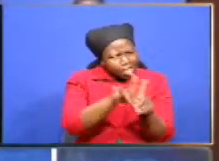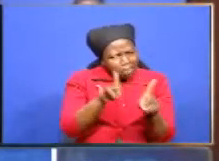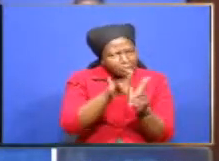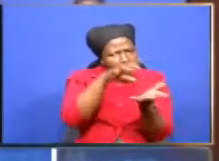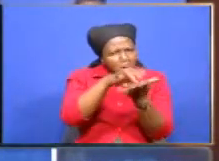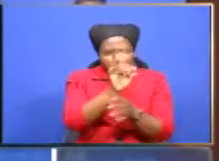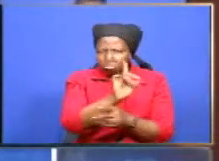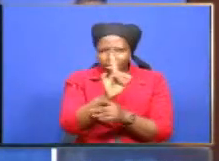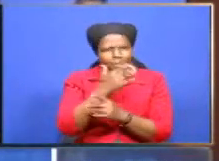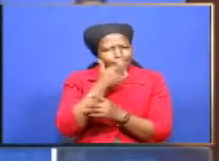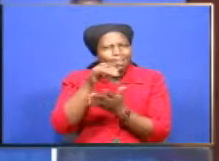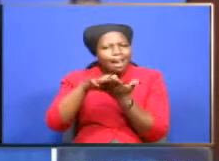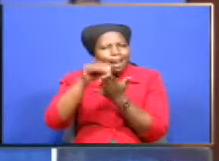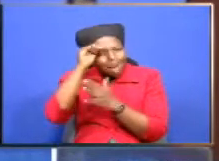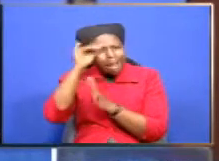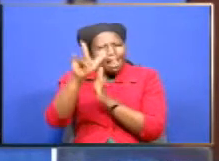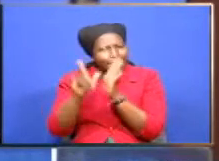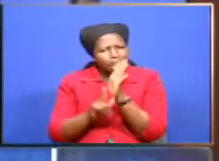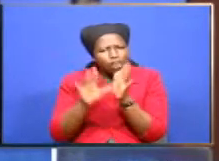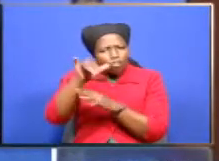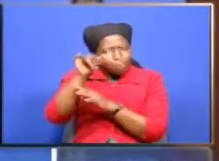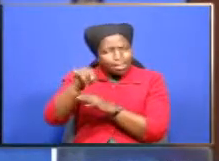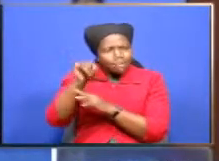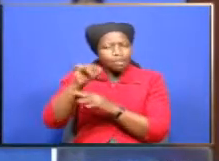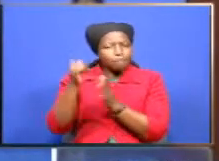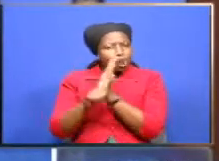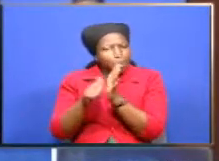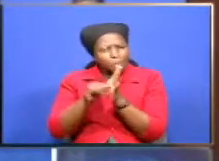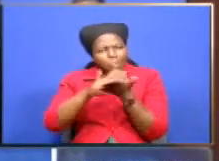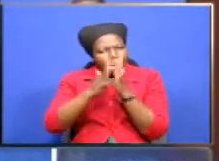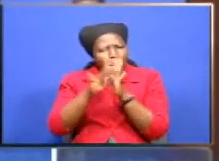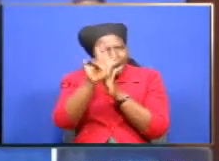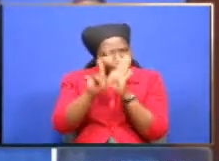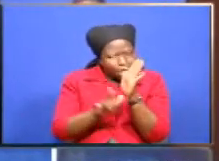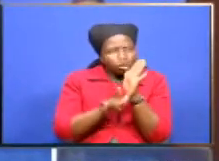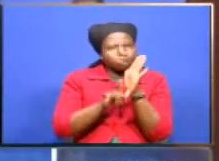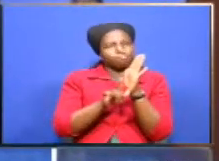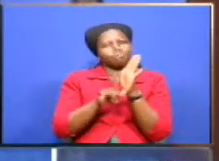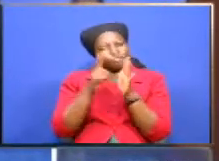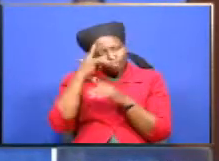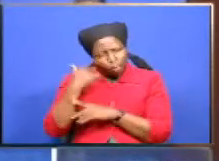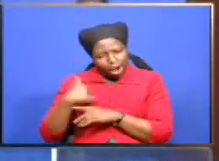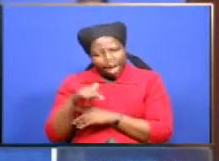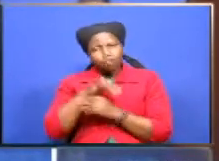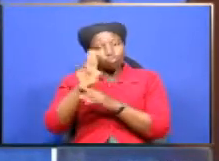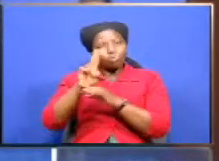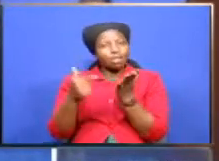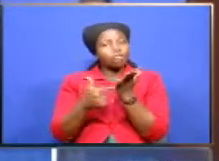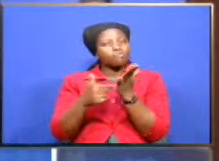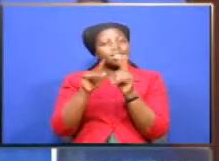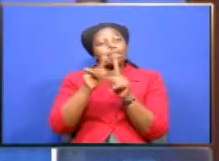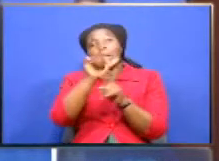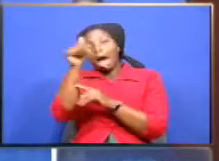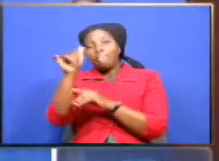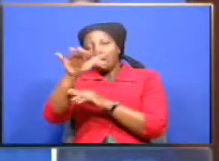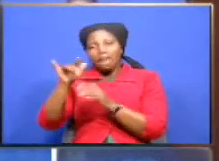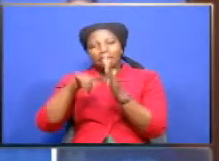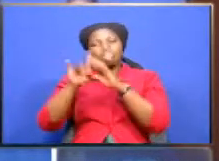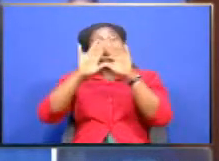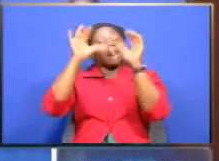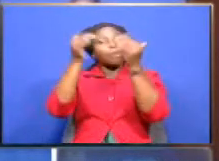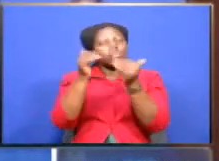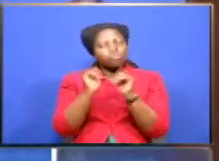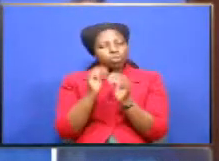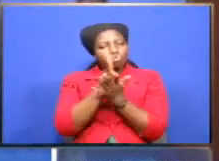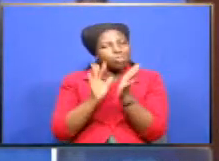vizuri tusome na janga hili, laliwe kama funzo kwetu kuendelea mbele, kukumbatia teknolojia kama sehemu zingine za ulimwengu, ambazo